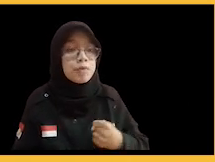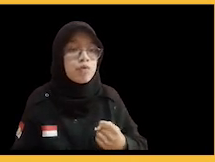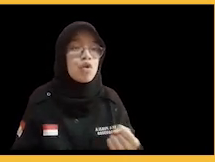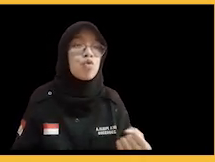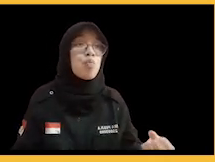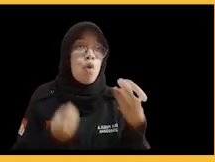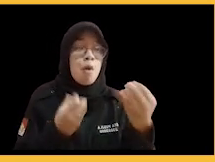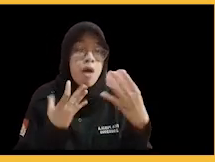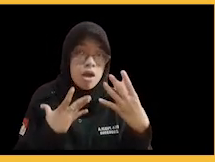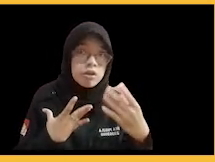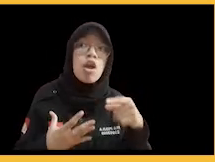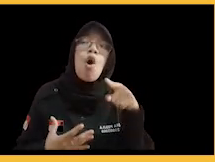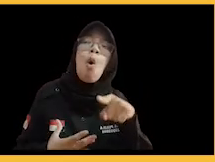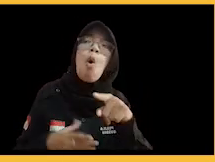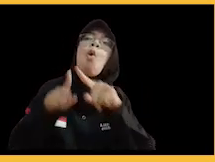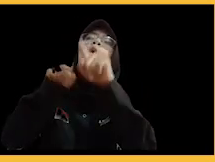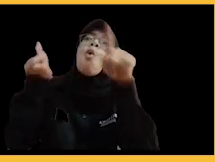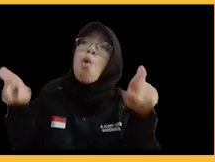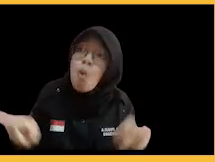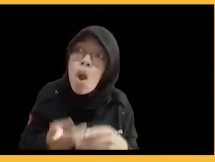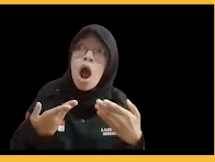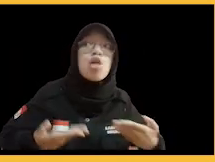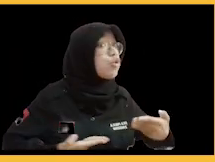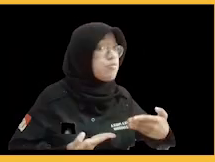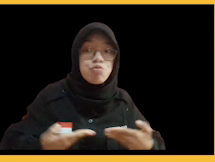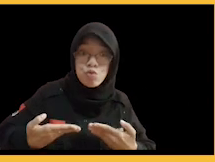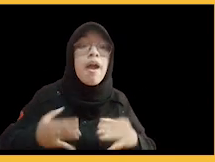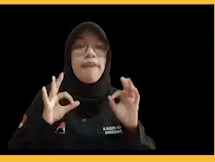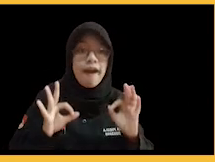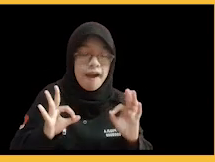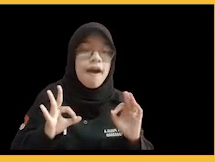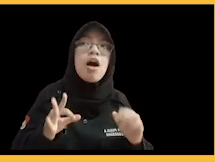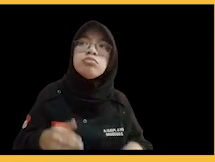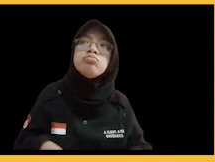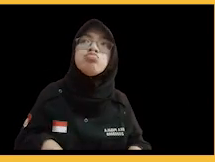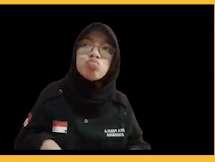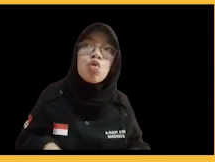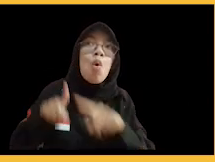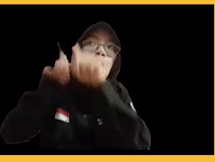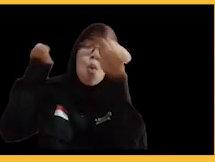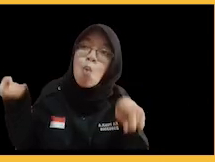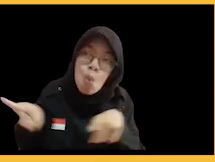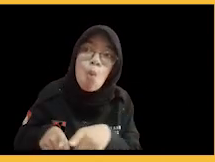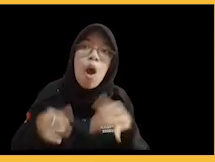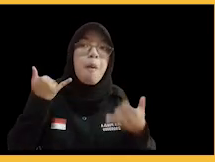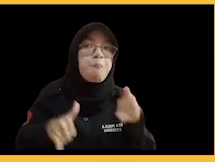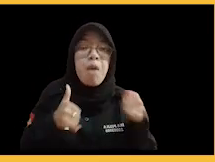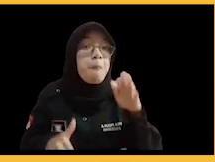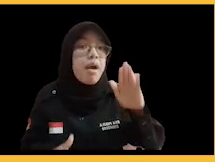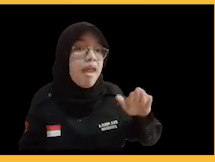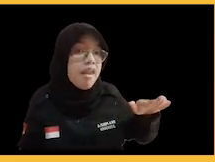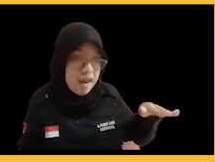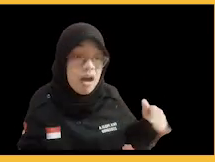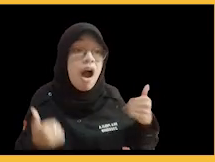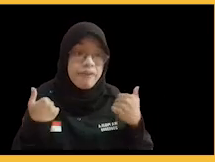Tinggi. Petugas kami juga akan menginformasikan bahwa kami menyediakan ruang laktasi bagi ibu menyusui dan